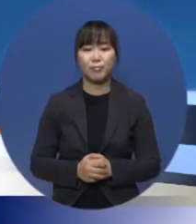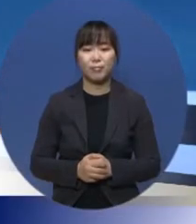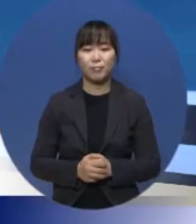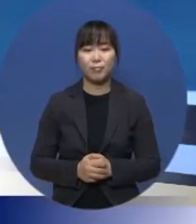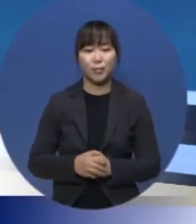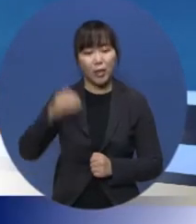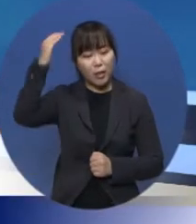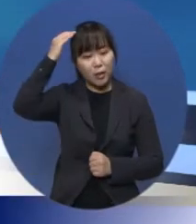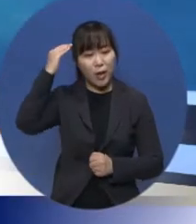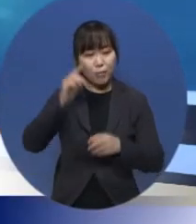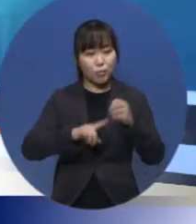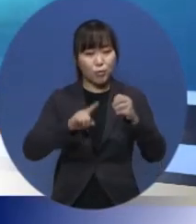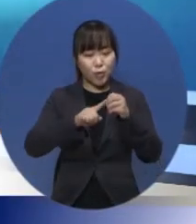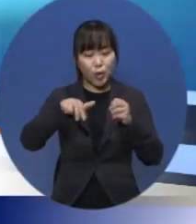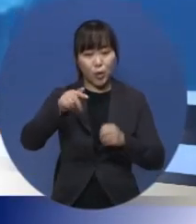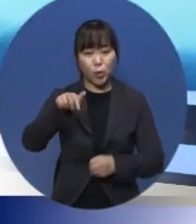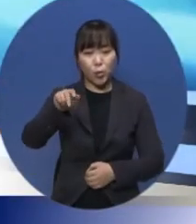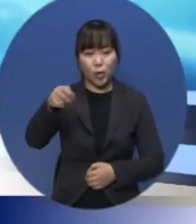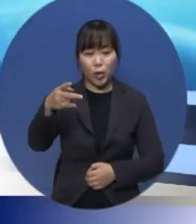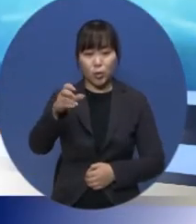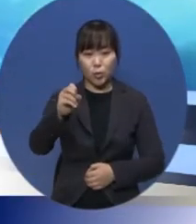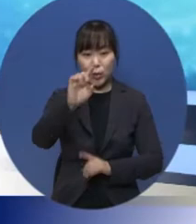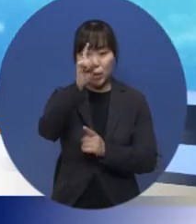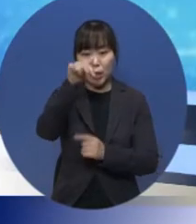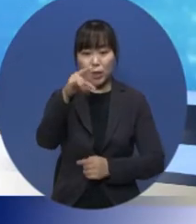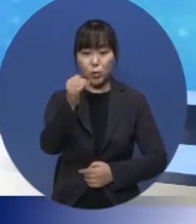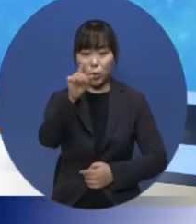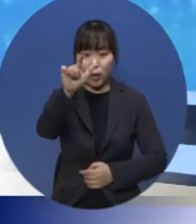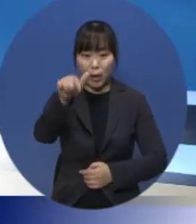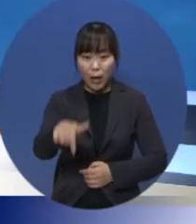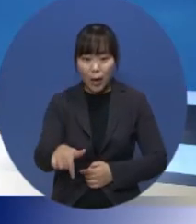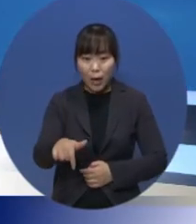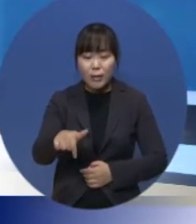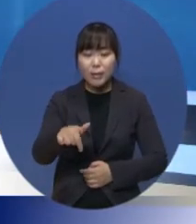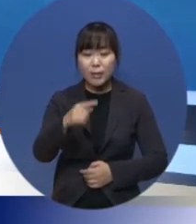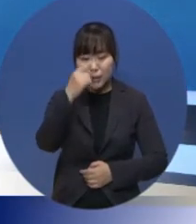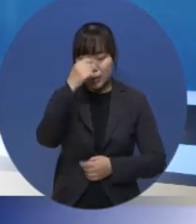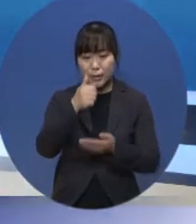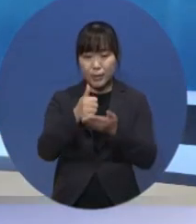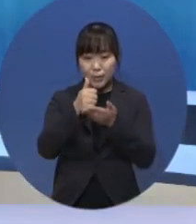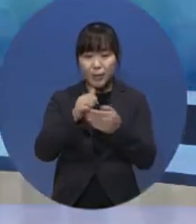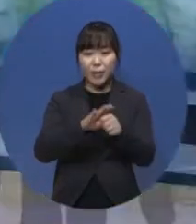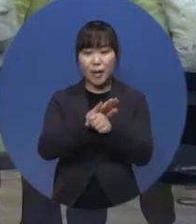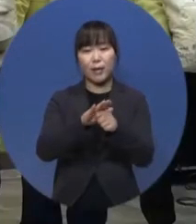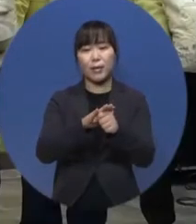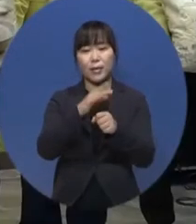대한불교조계종 이종학 주지 주님이 사랑의 쌀을 기부했습니다